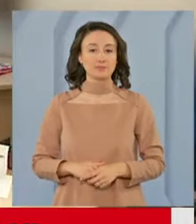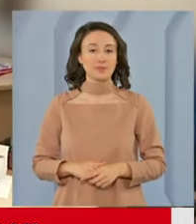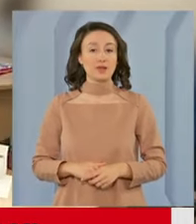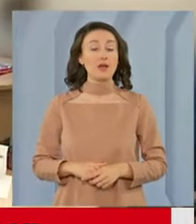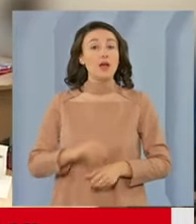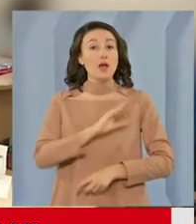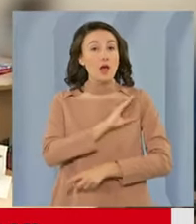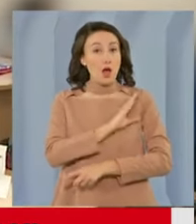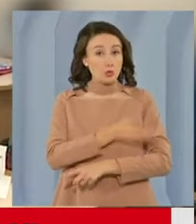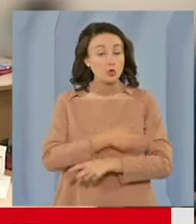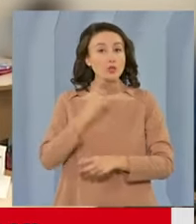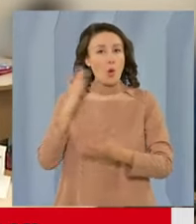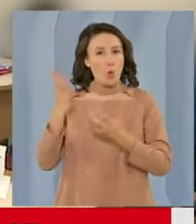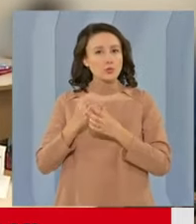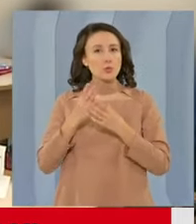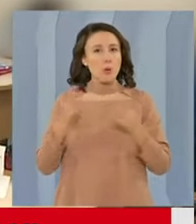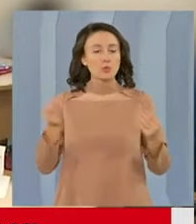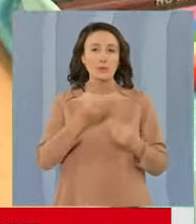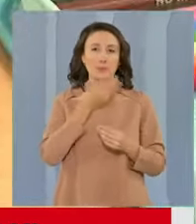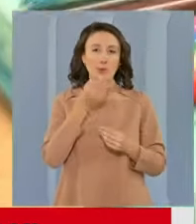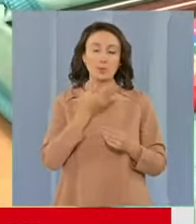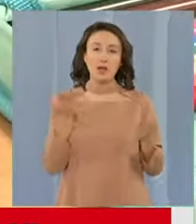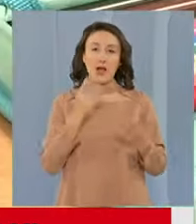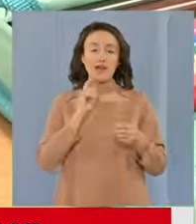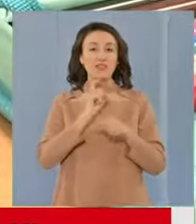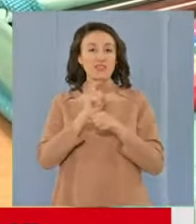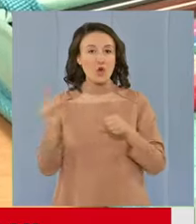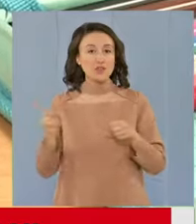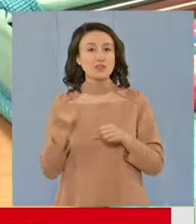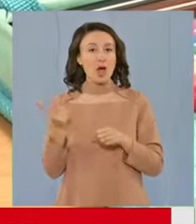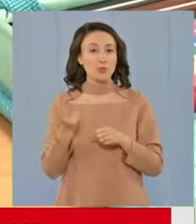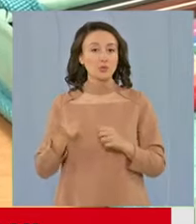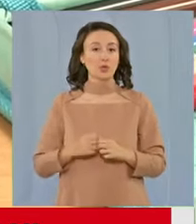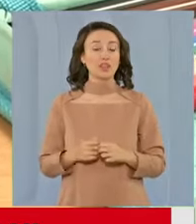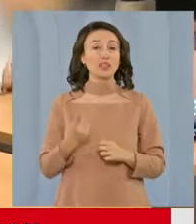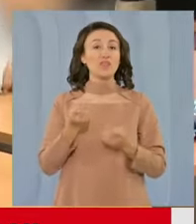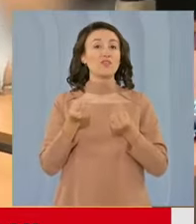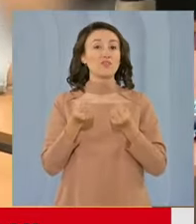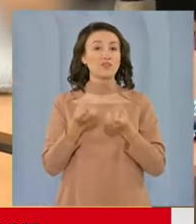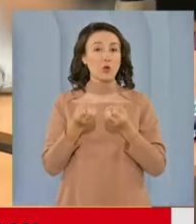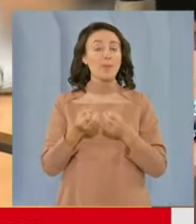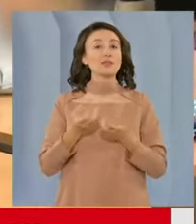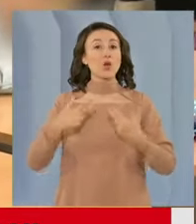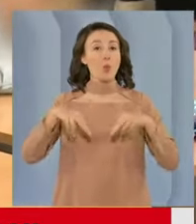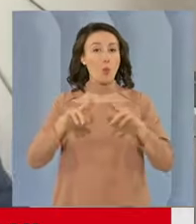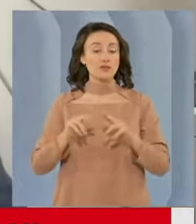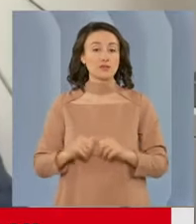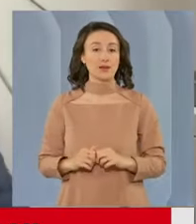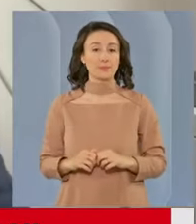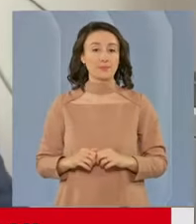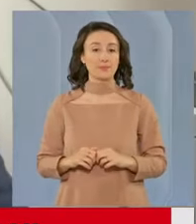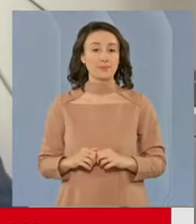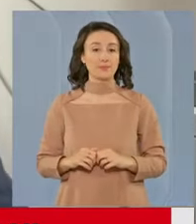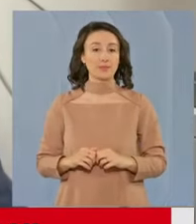asemenea, autoritățile au obținut mai multe mărturii care îi incriminează pe cei doi. Din cercetările efectuate până în prezent, a